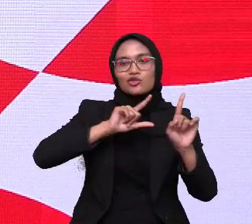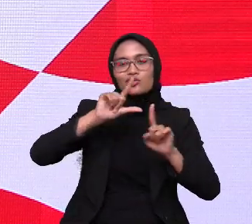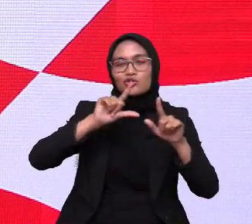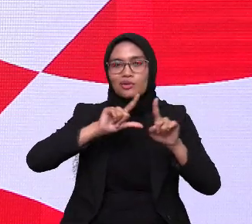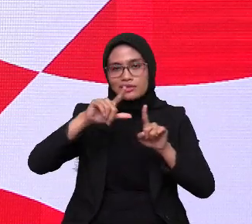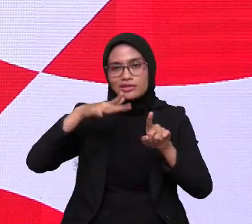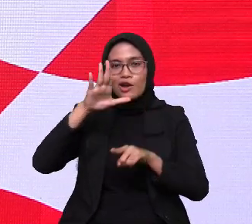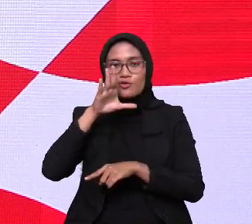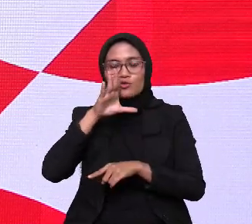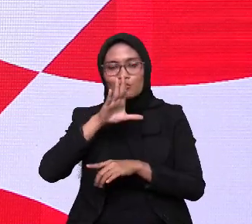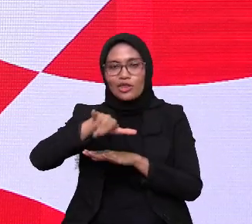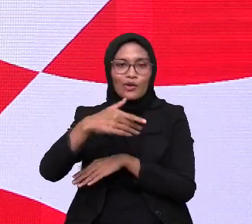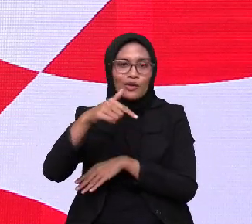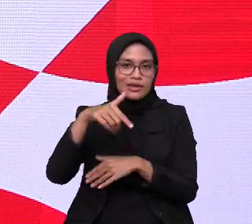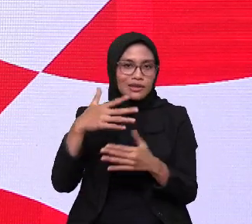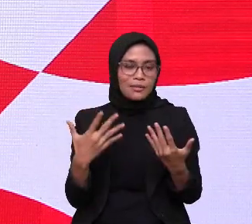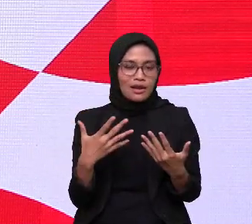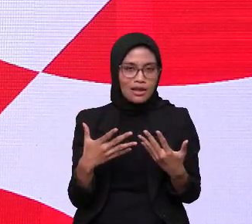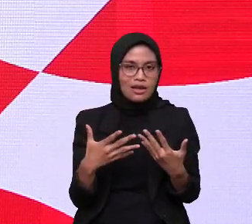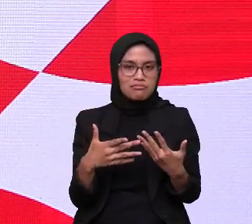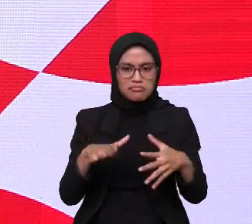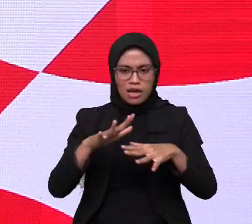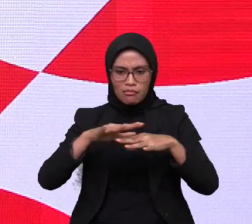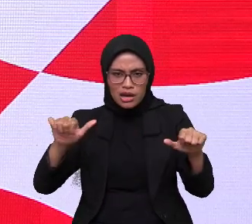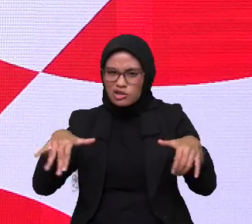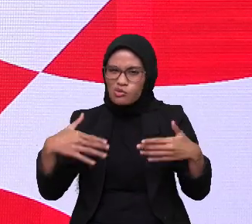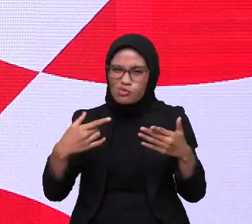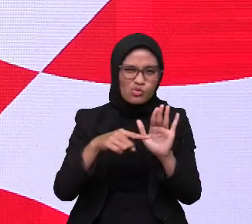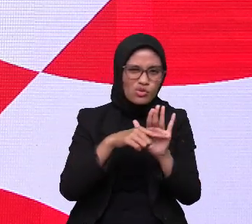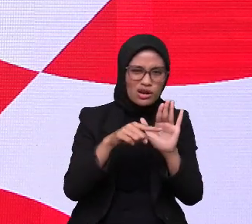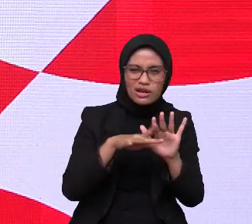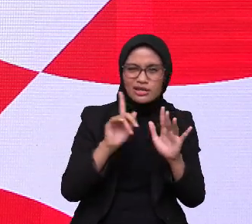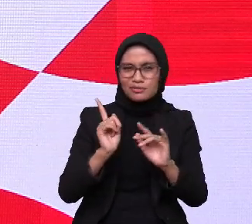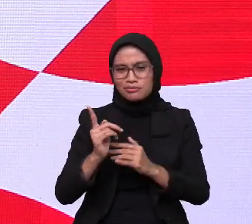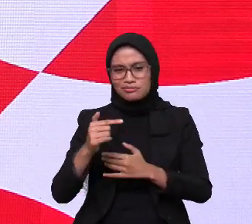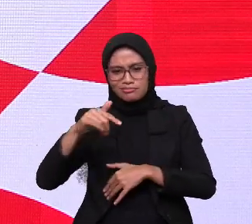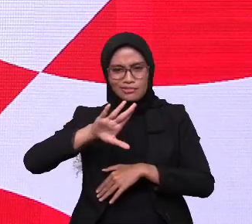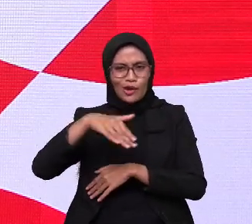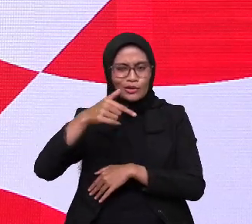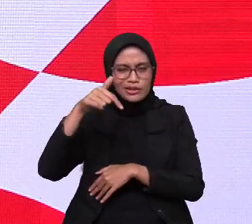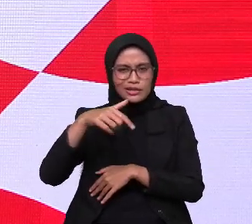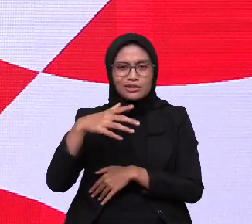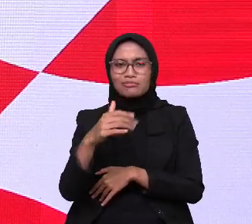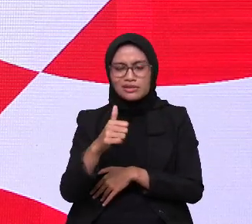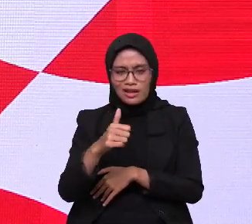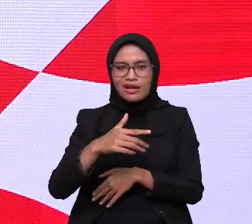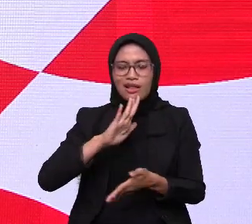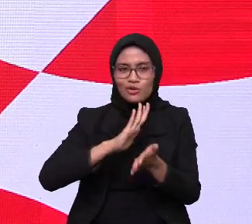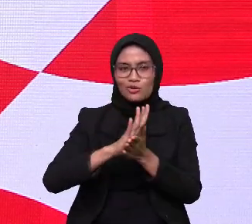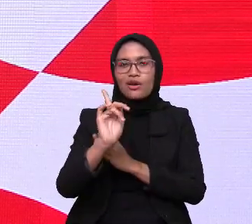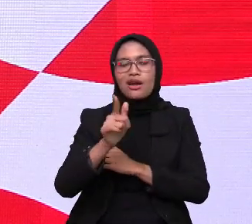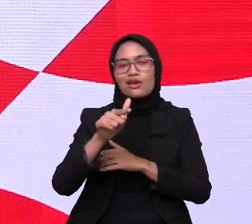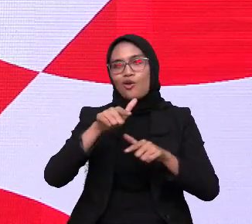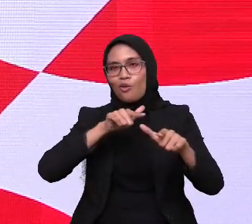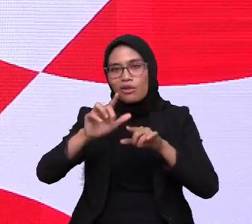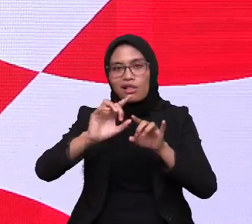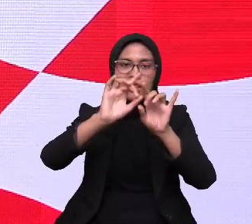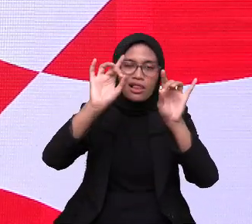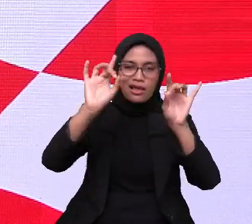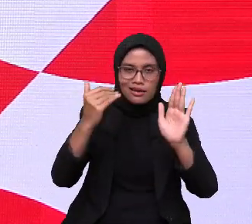pemerintah telah mengizinkan perayaan dan lomba 17/17 Agustus boleh dilakukan secara langsung terima kasih terima